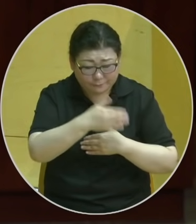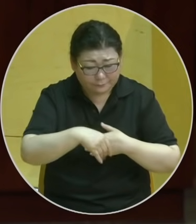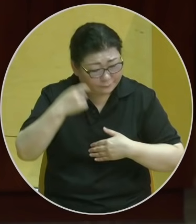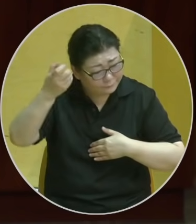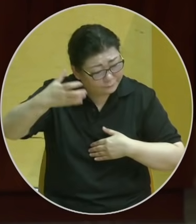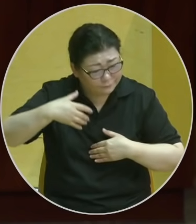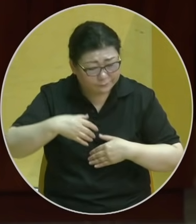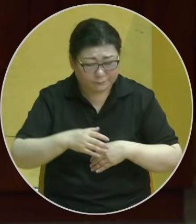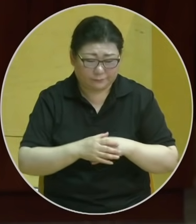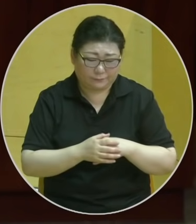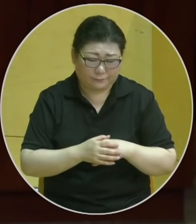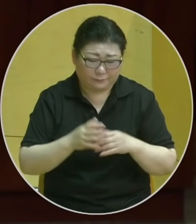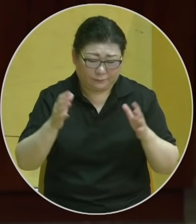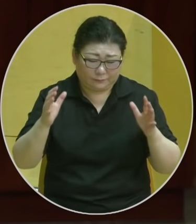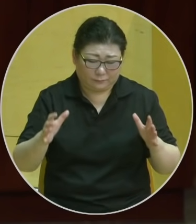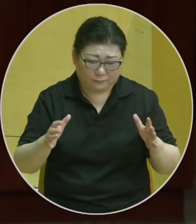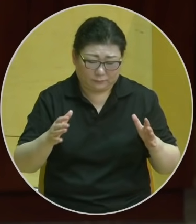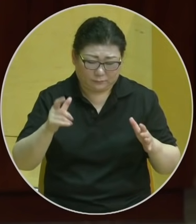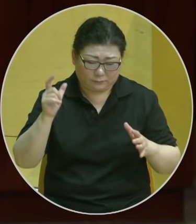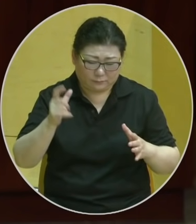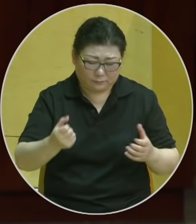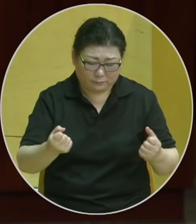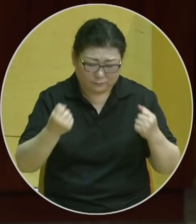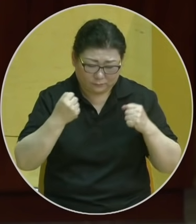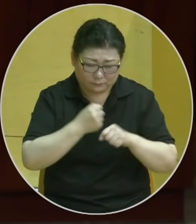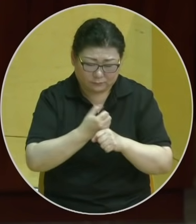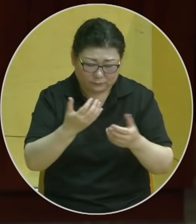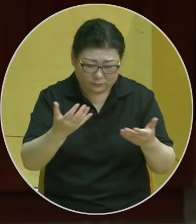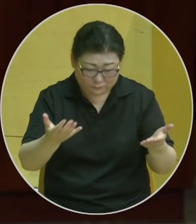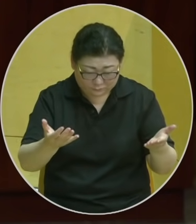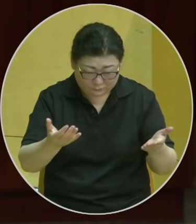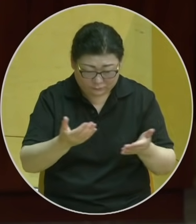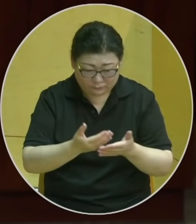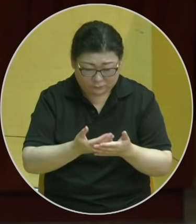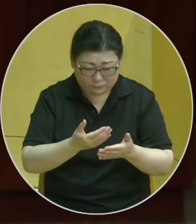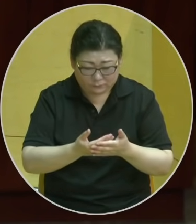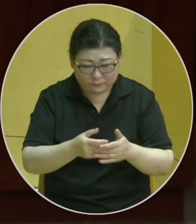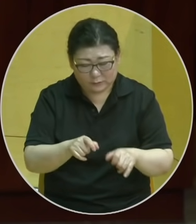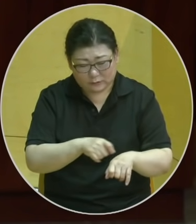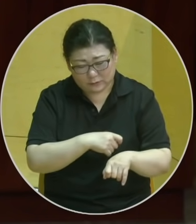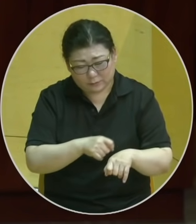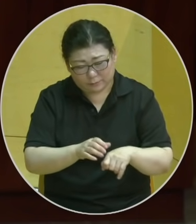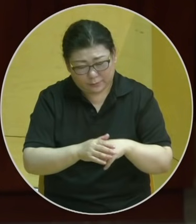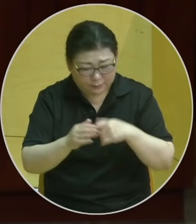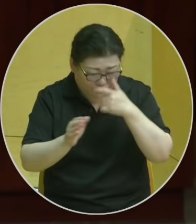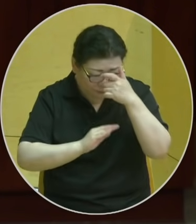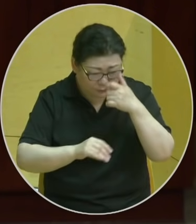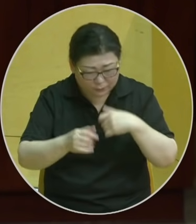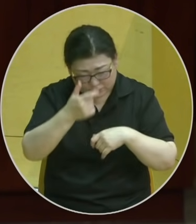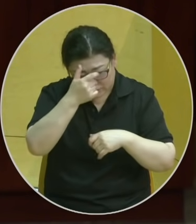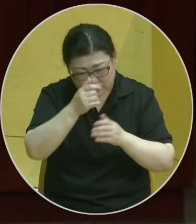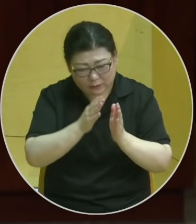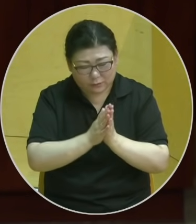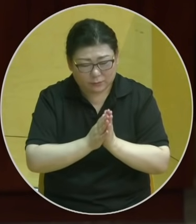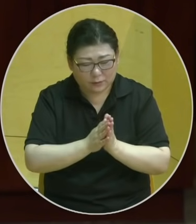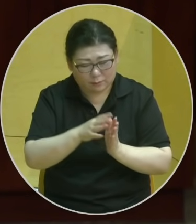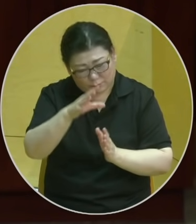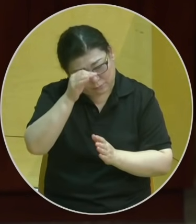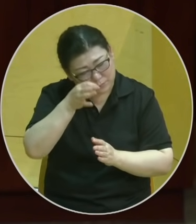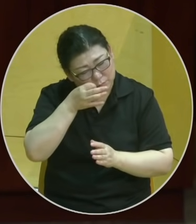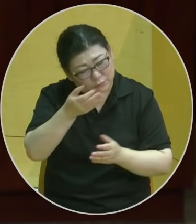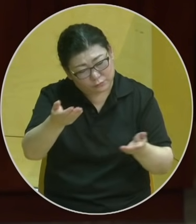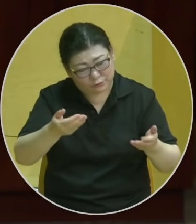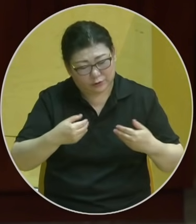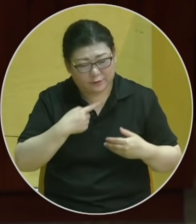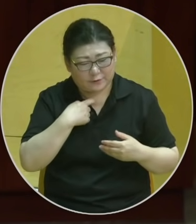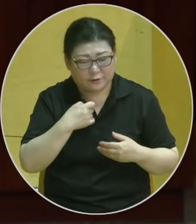주시고 특별히 저희 성도들에게 기도로 모본을 보이셨던 천국에 가신 어머니 권사님의 기도의